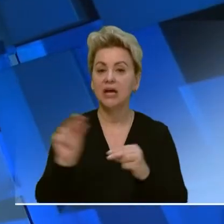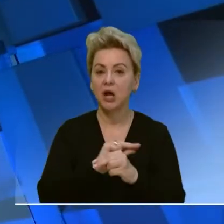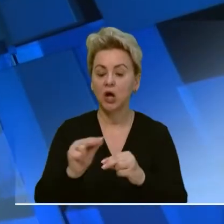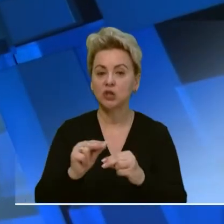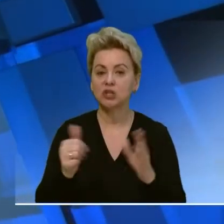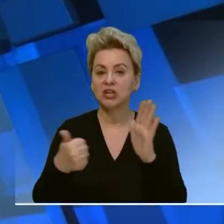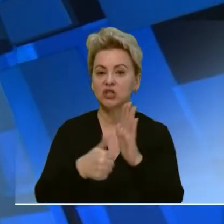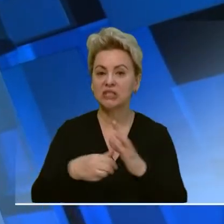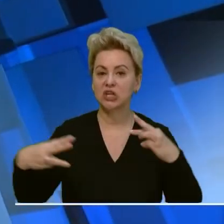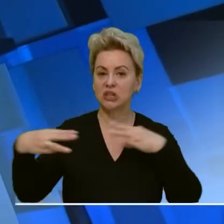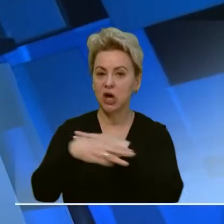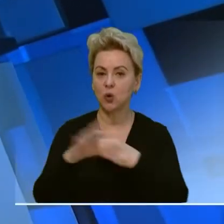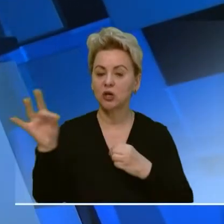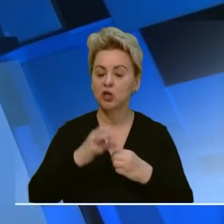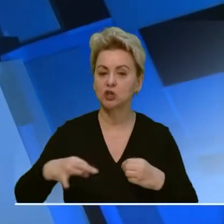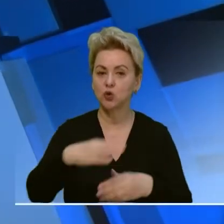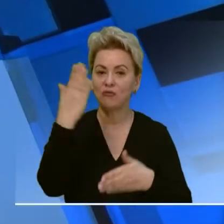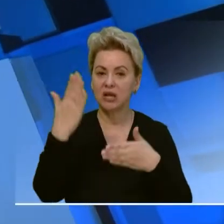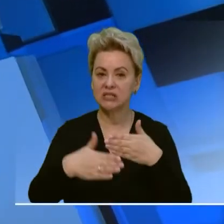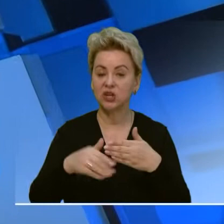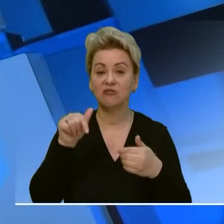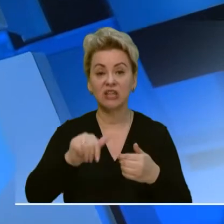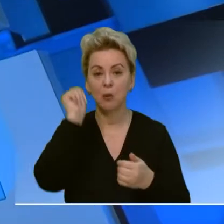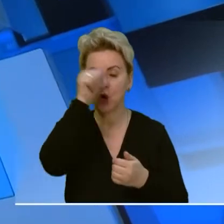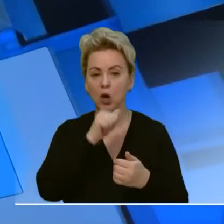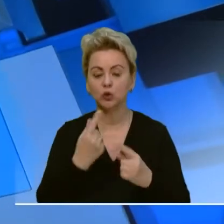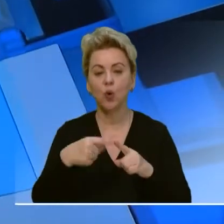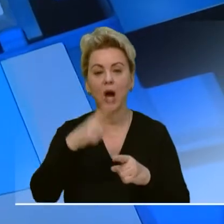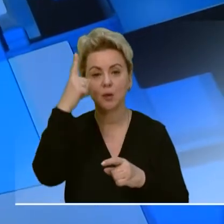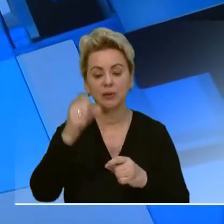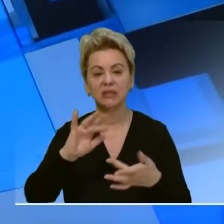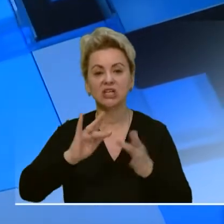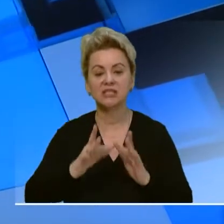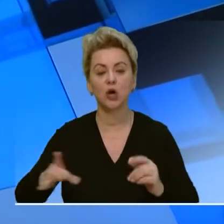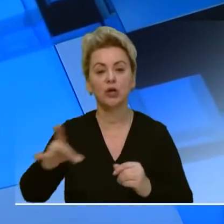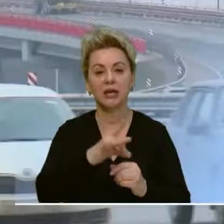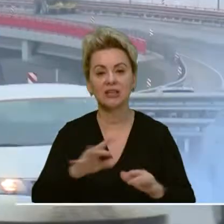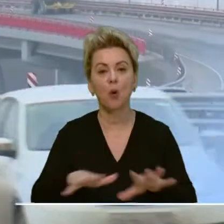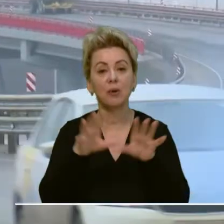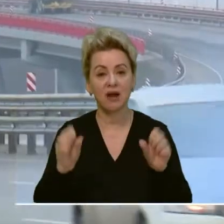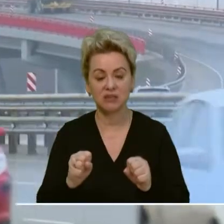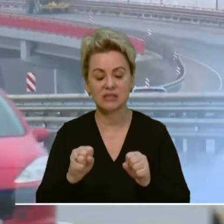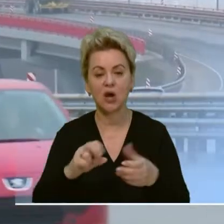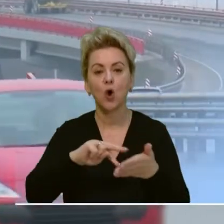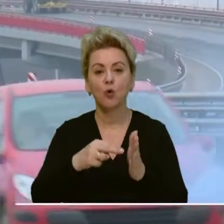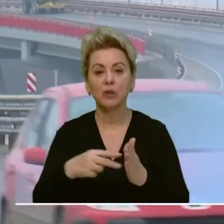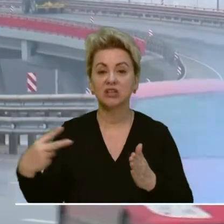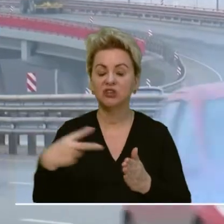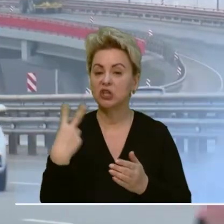Реконструкция 6 автодорог Ростовской области закончится в текущем году. Об этом сообщает сайт регионального правительства. В планах